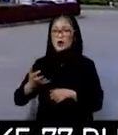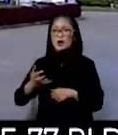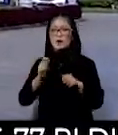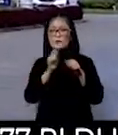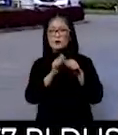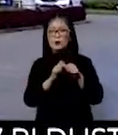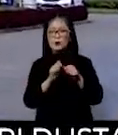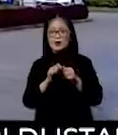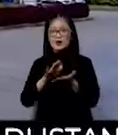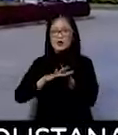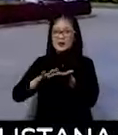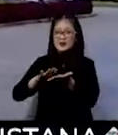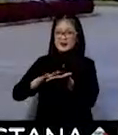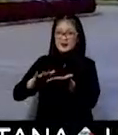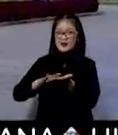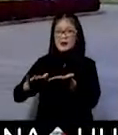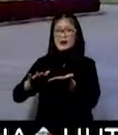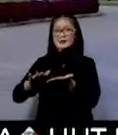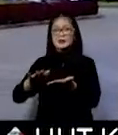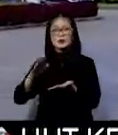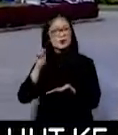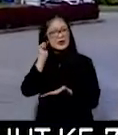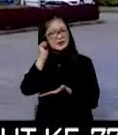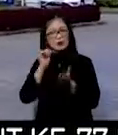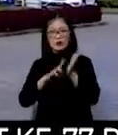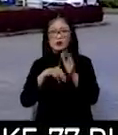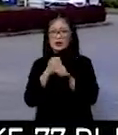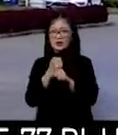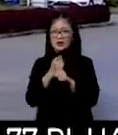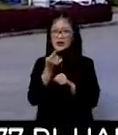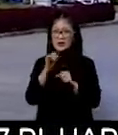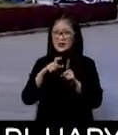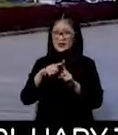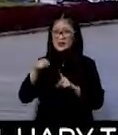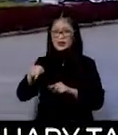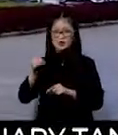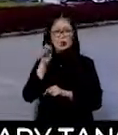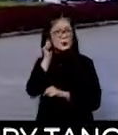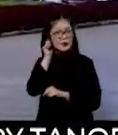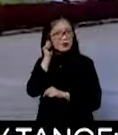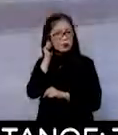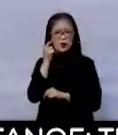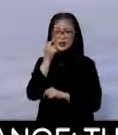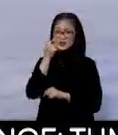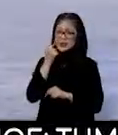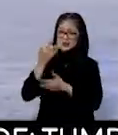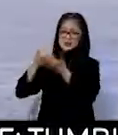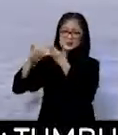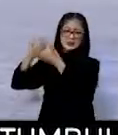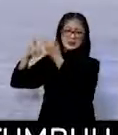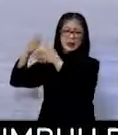kali. Dan pemirsa, berbicara mengenai Bu Inggit Garnasih ini, memang beliau menjadi wanita yang menjadi saksi sejarah kemerdekaan bangsa